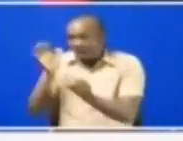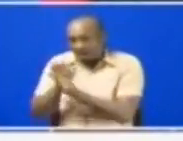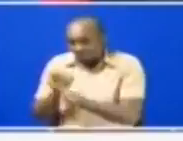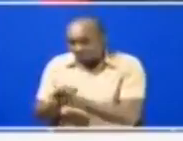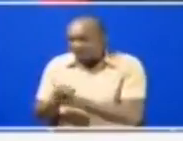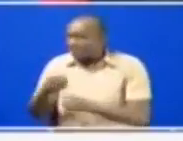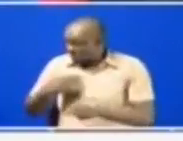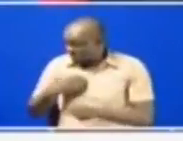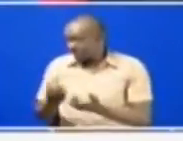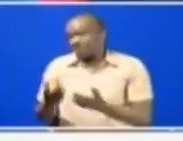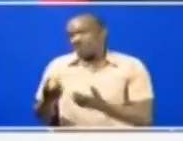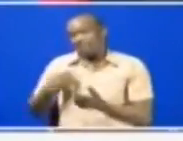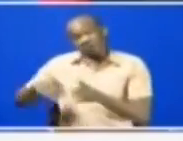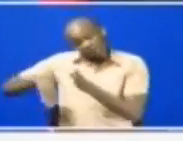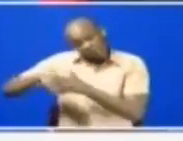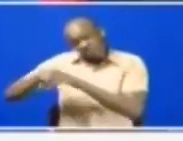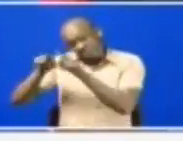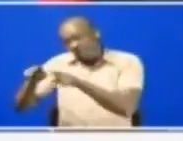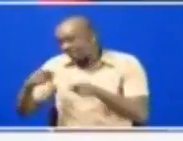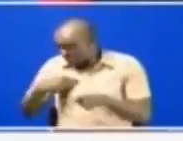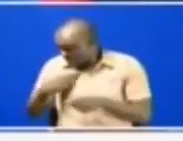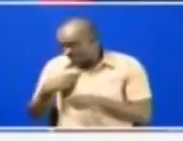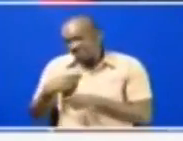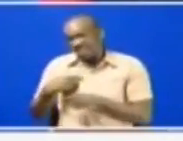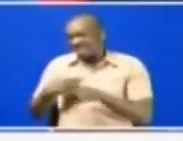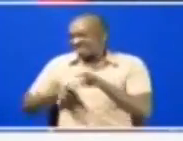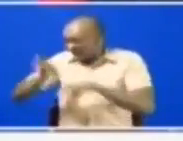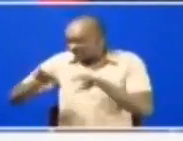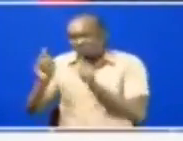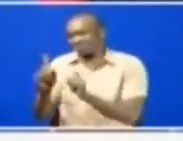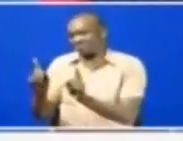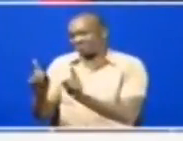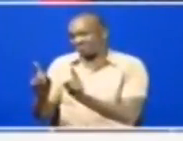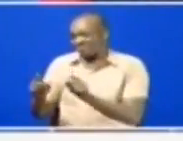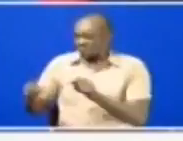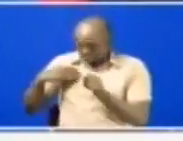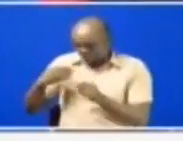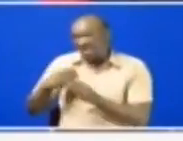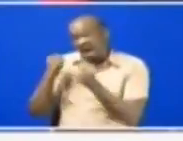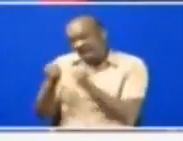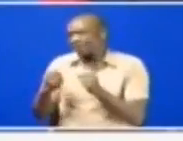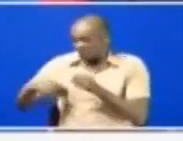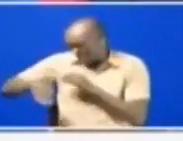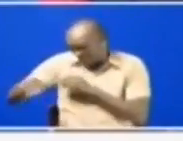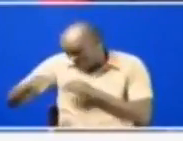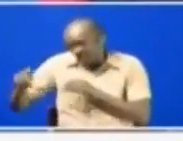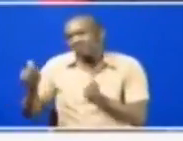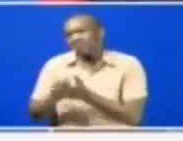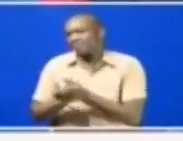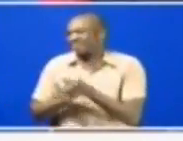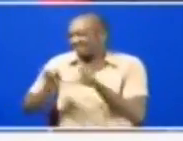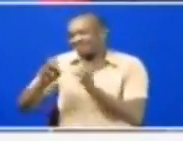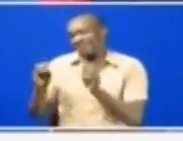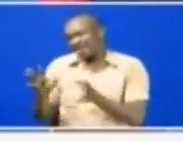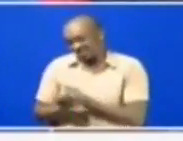mambo na upande wa kiwanja siko nasema nilikuwa mrafu. Nilikuwa tu muhada. Ndio si mambo ya